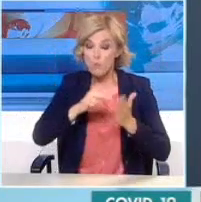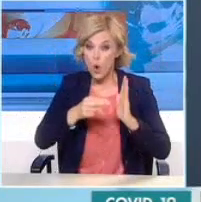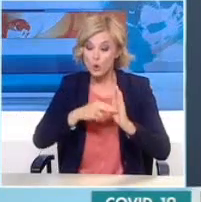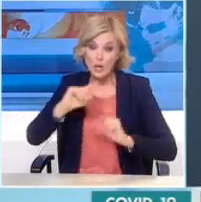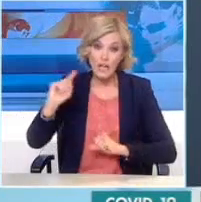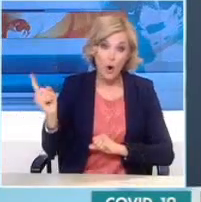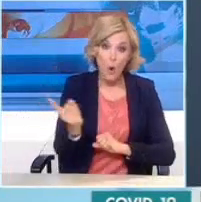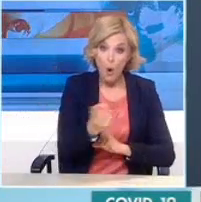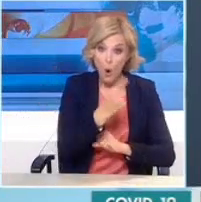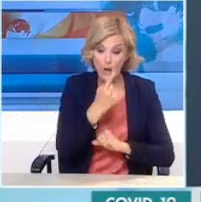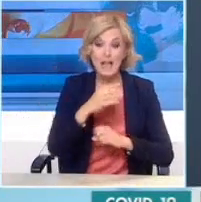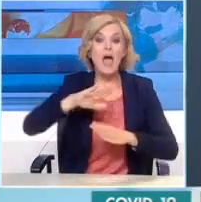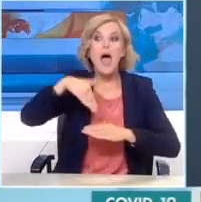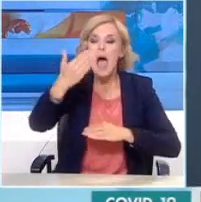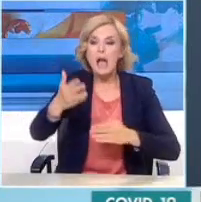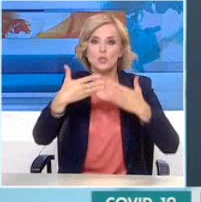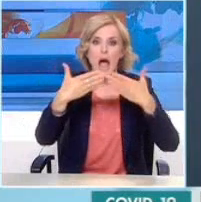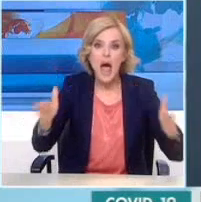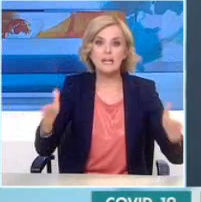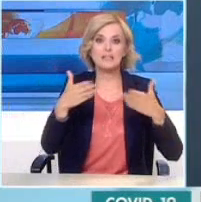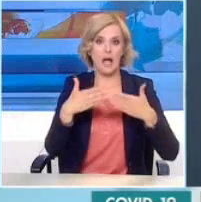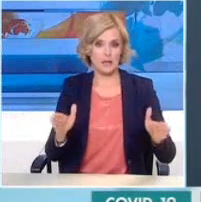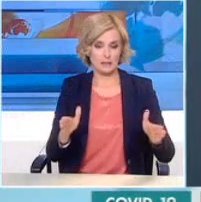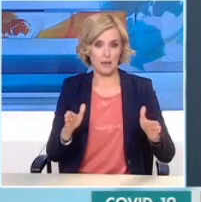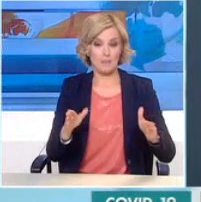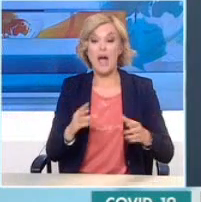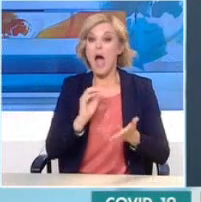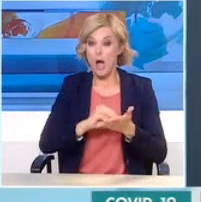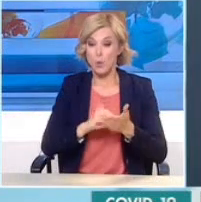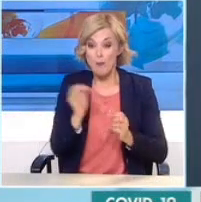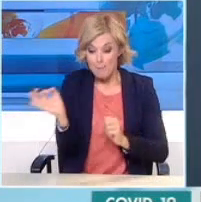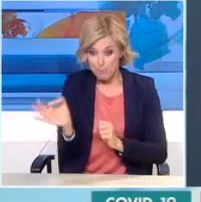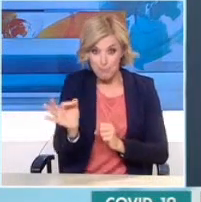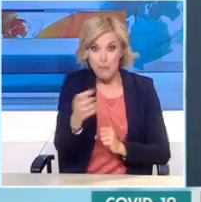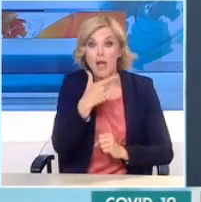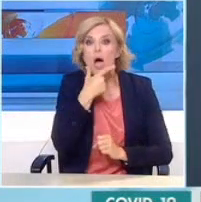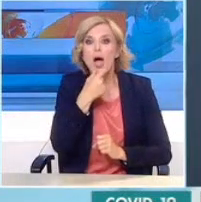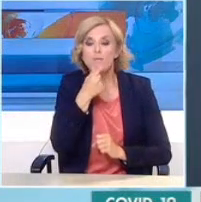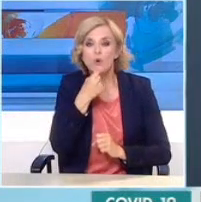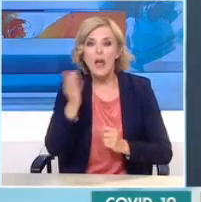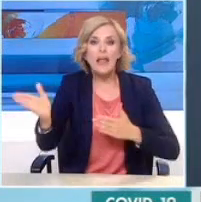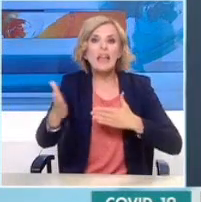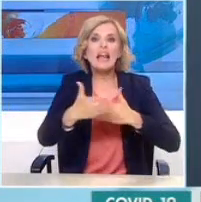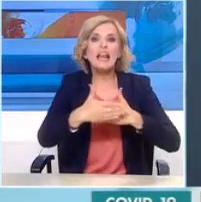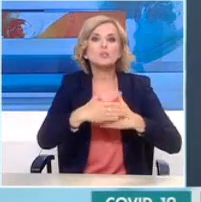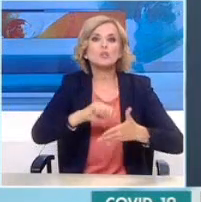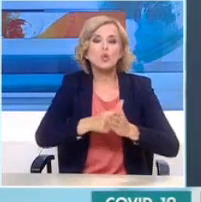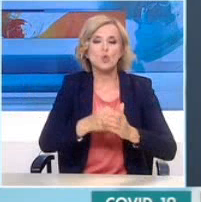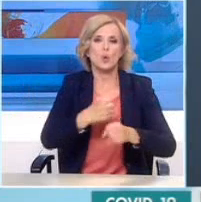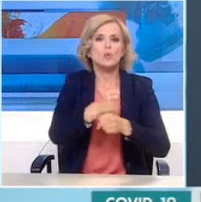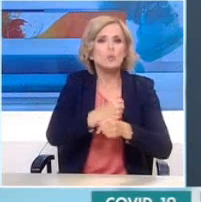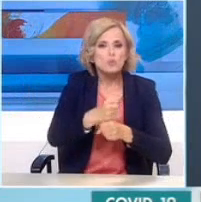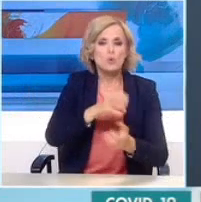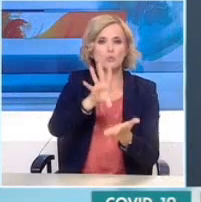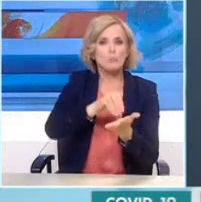κλειστούς χώρους, όπως τα μέσα μαζικής μεταφοράς, σούπερ μάρκετ, φαρμακεία